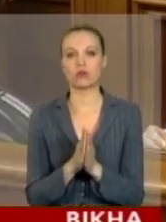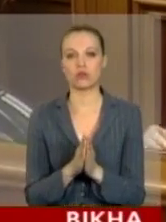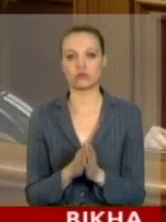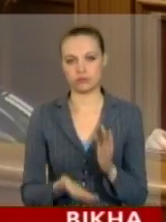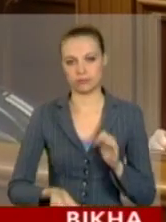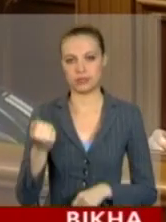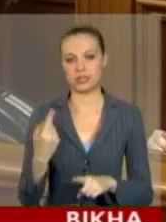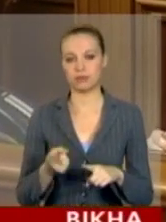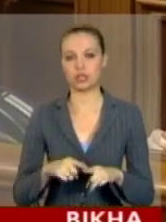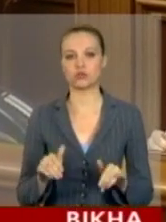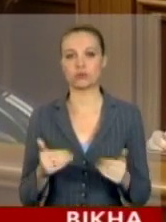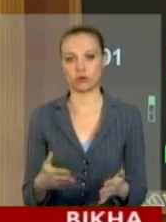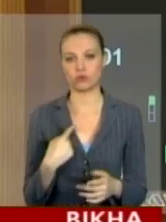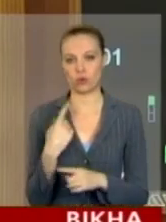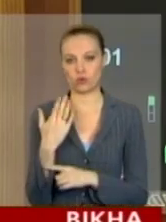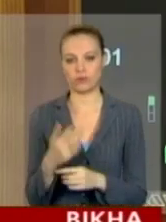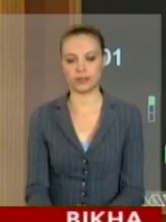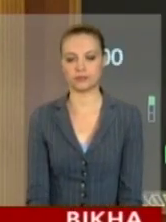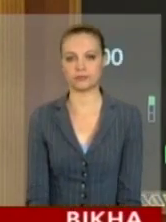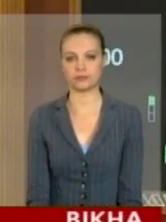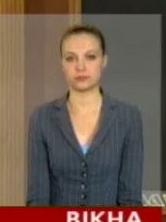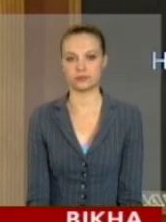колеги, підтримати цю пропозицію голосуванням.